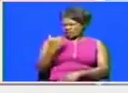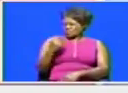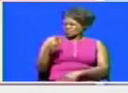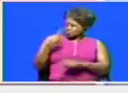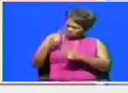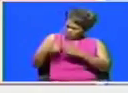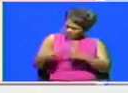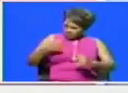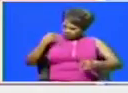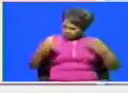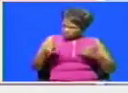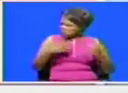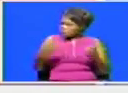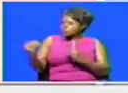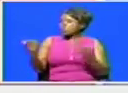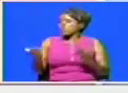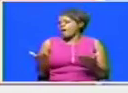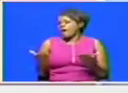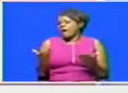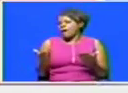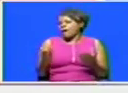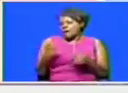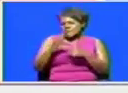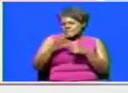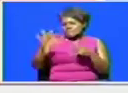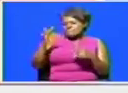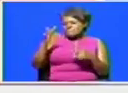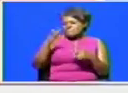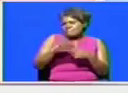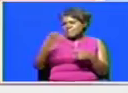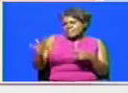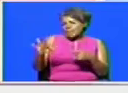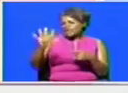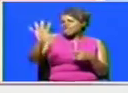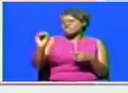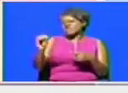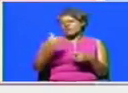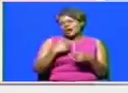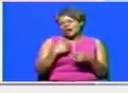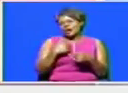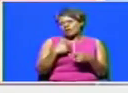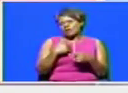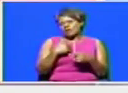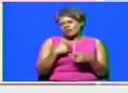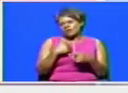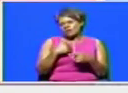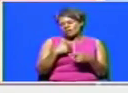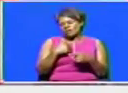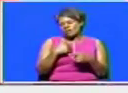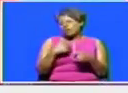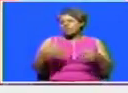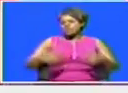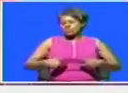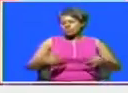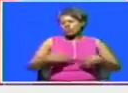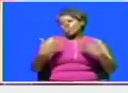uraibu wa shisha unaelekea wapi? Uraibu wa miraa saizi, kuna miraa na sio, kuna miraa shilingi 50. Unaikiwa sijui matai kwa karatasi unanua shilingi 50. Vijana